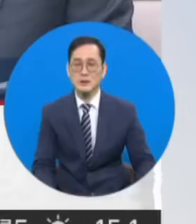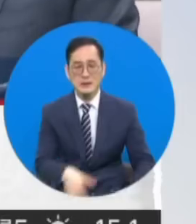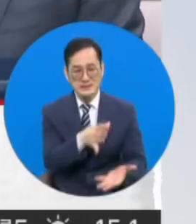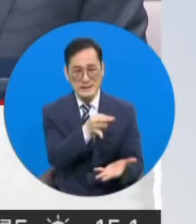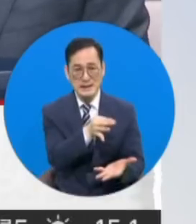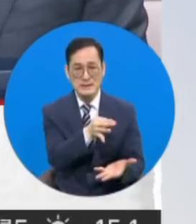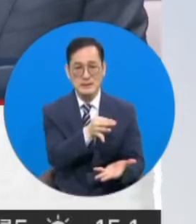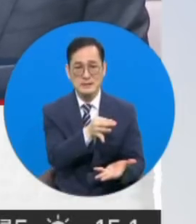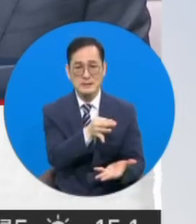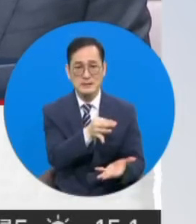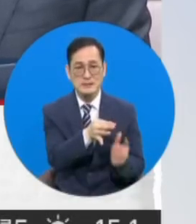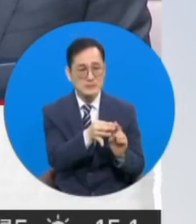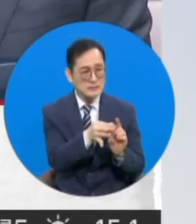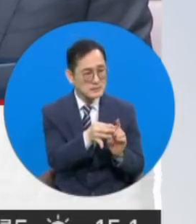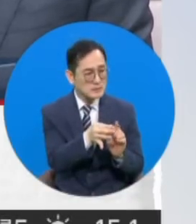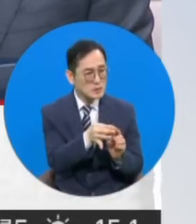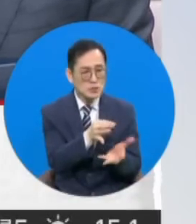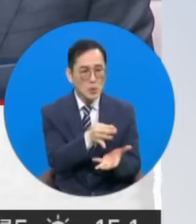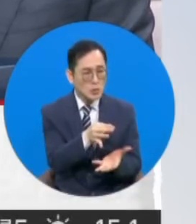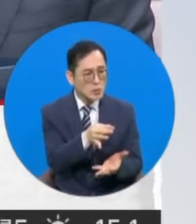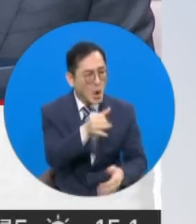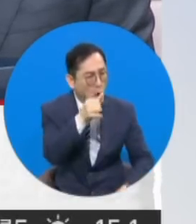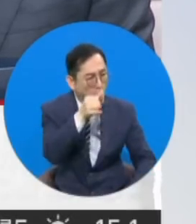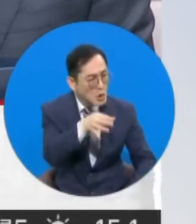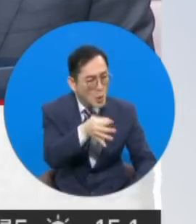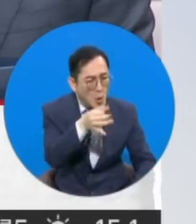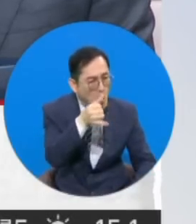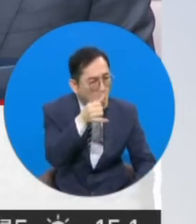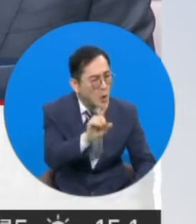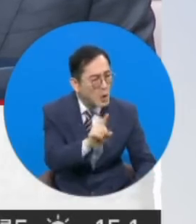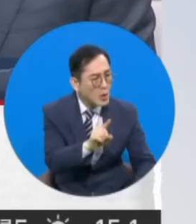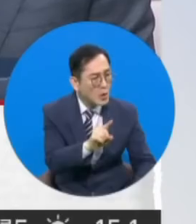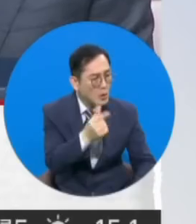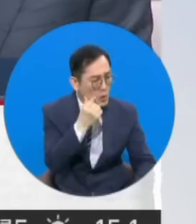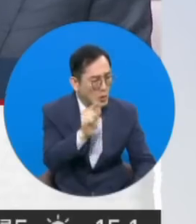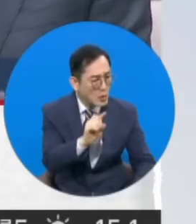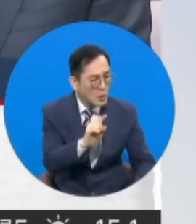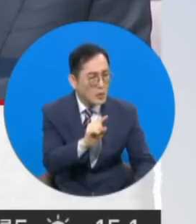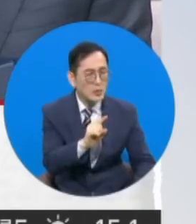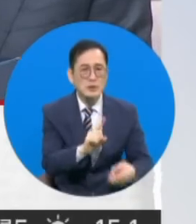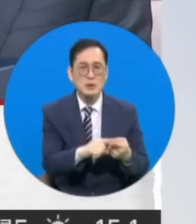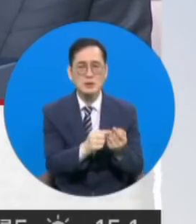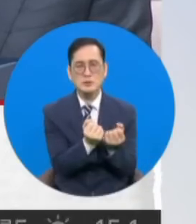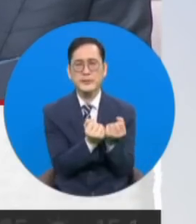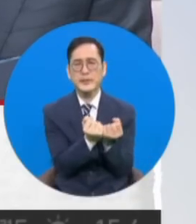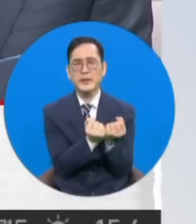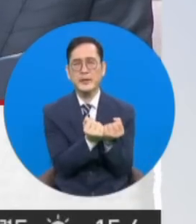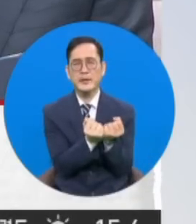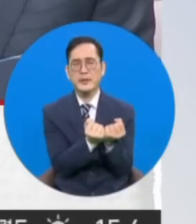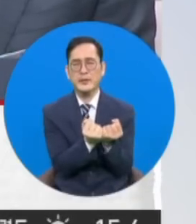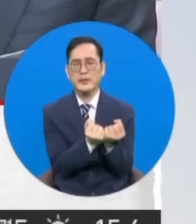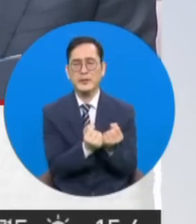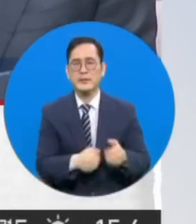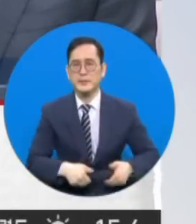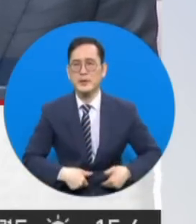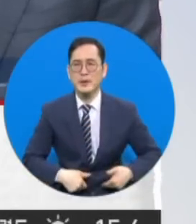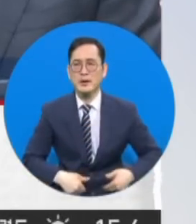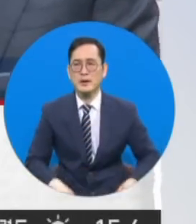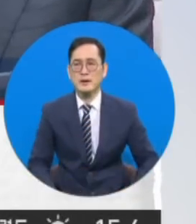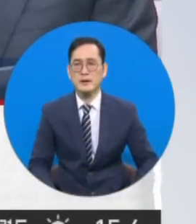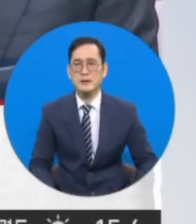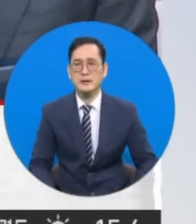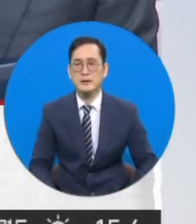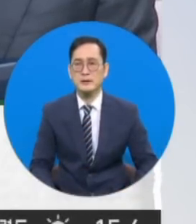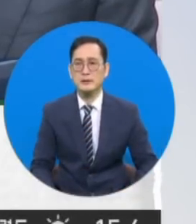다 밝혀야 되는 일이 좀 난처한 상황에 좀 내몰리게 내 몰리고 있는데 어떻든 그 구체적인 이제 거래 내역